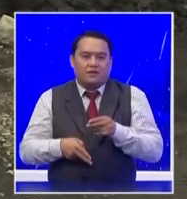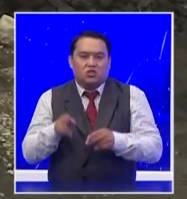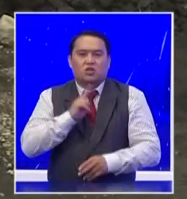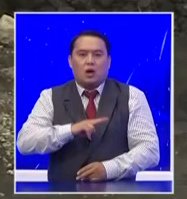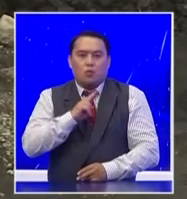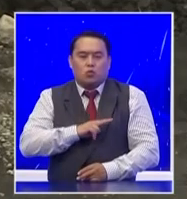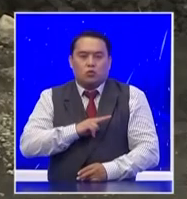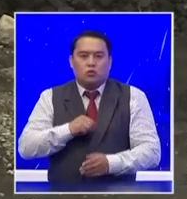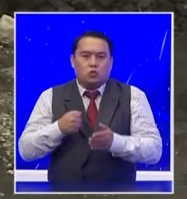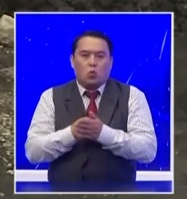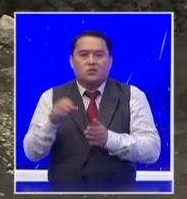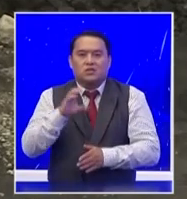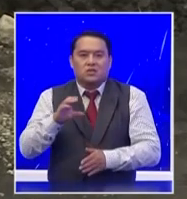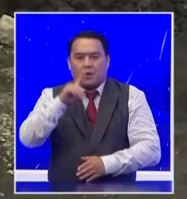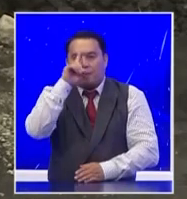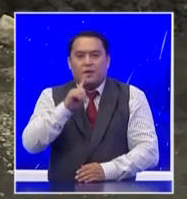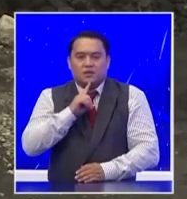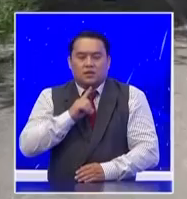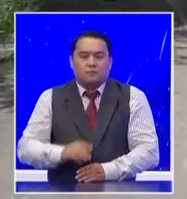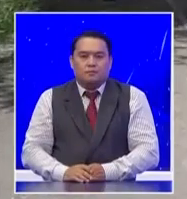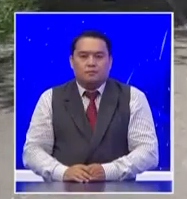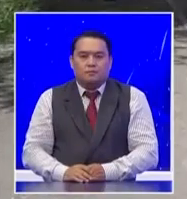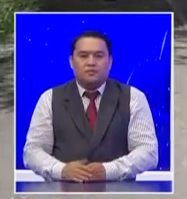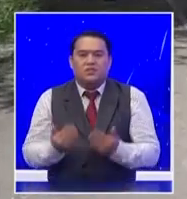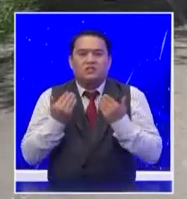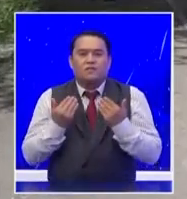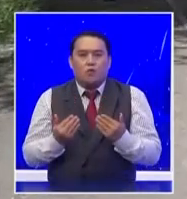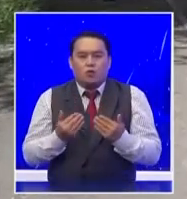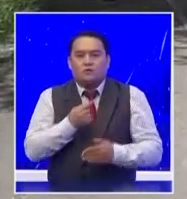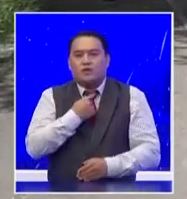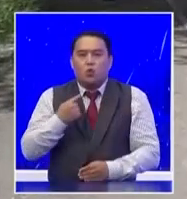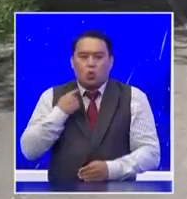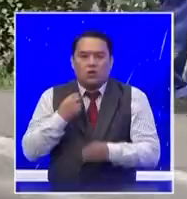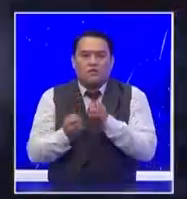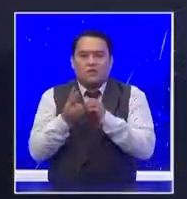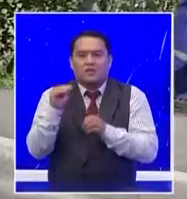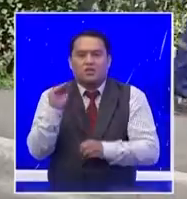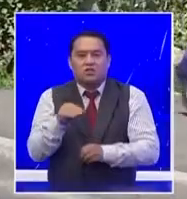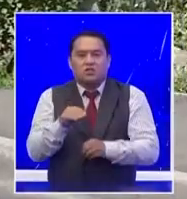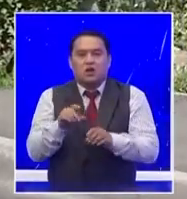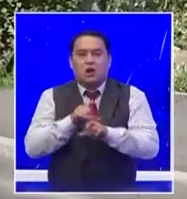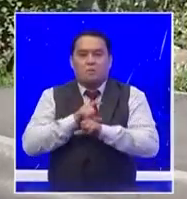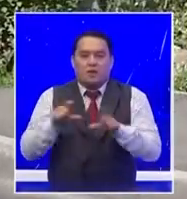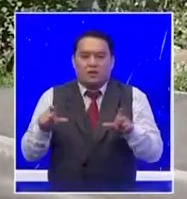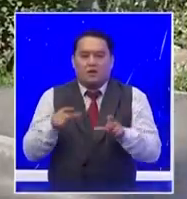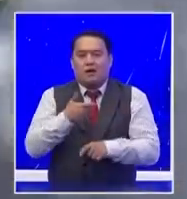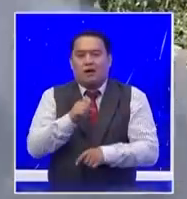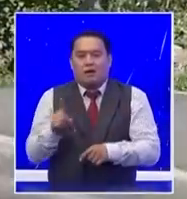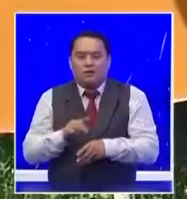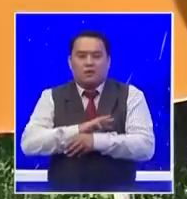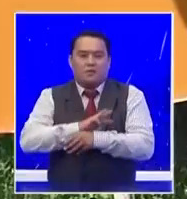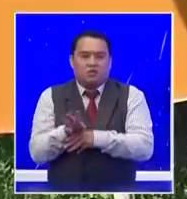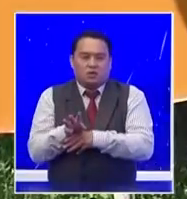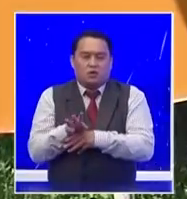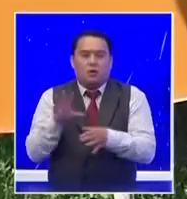работы до сентября месяца текущего года. На сегодняшний день по Талдыкургану 12 тысяч объектов уже газифицированы. До конца года